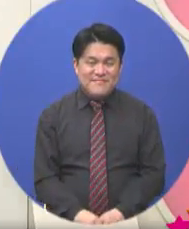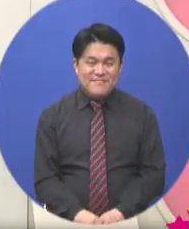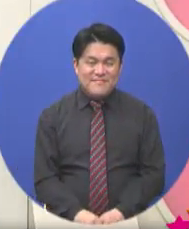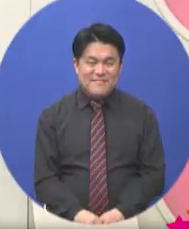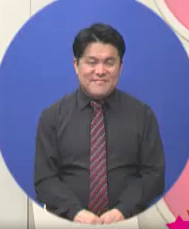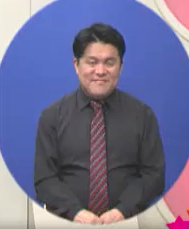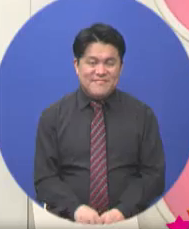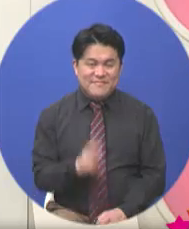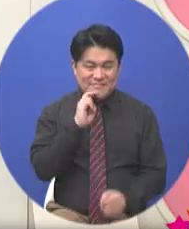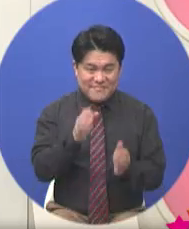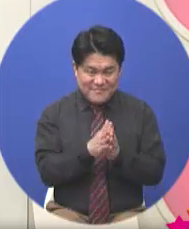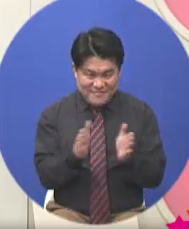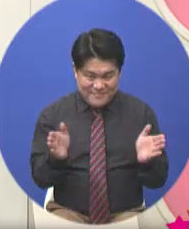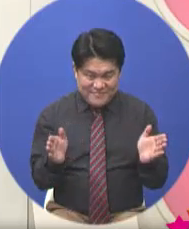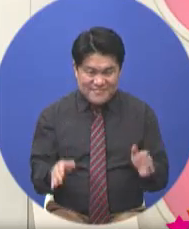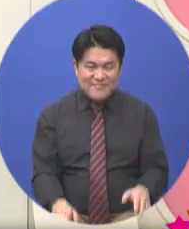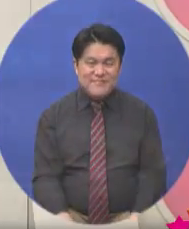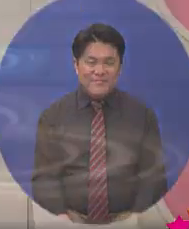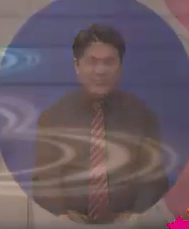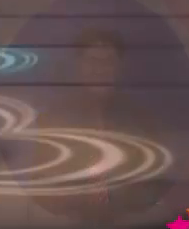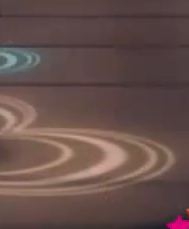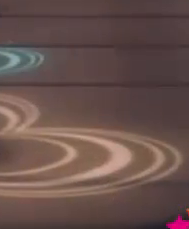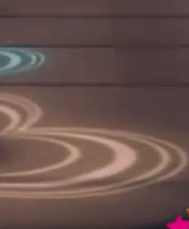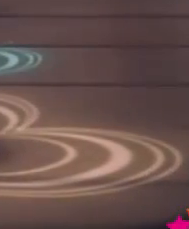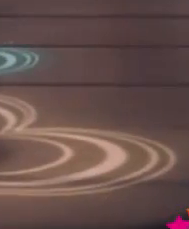뮤직키. 뮤직 큐.